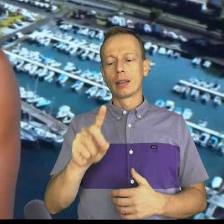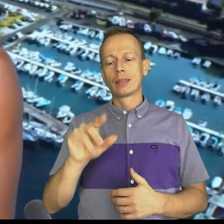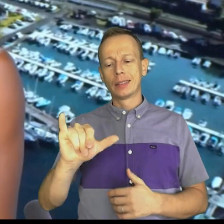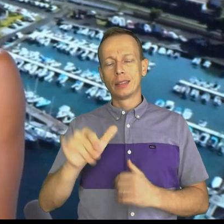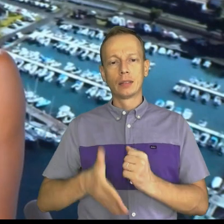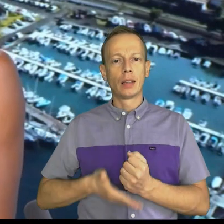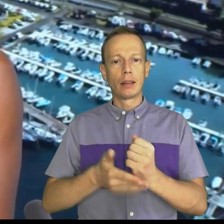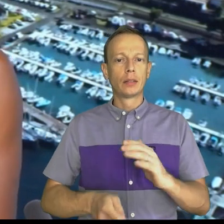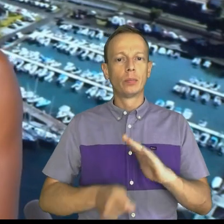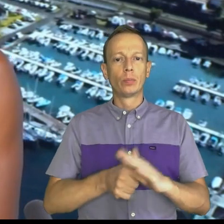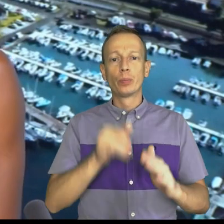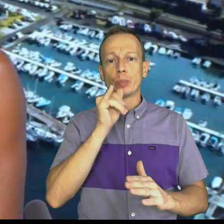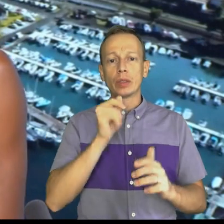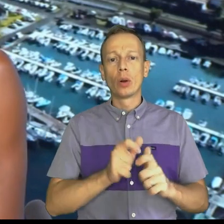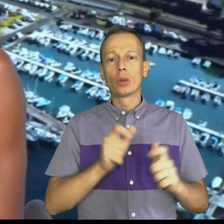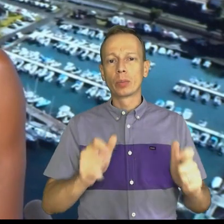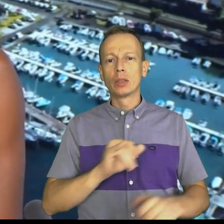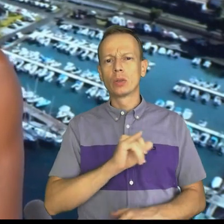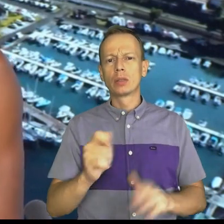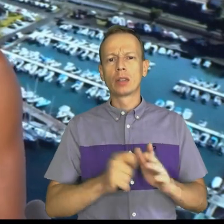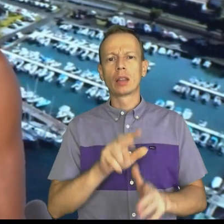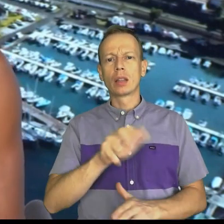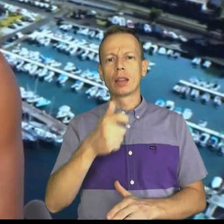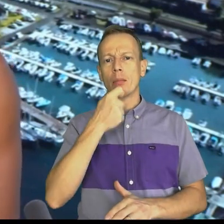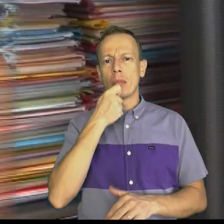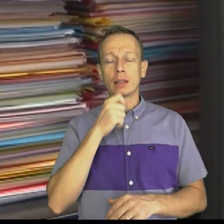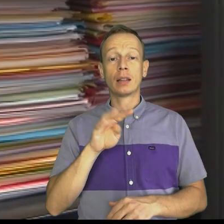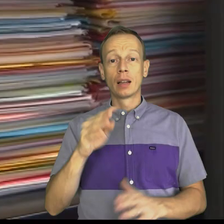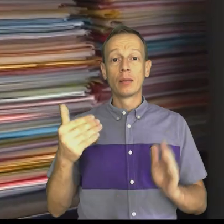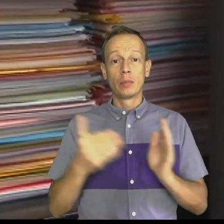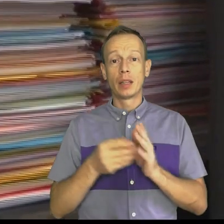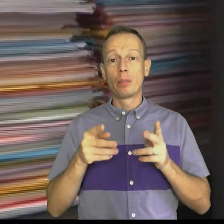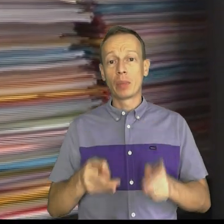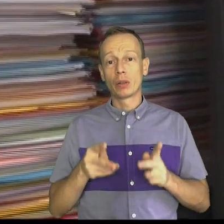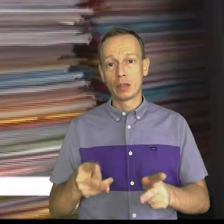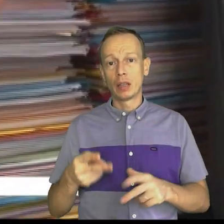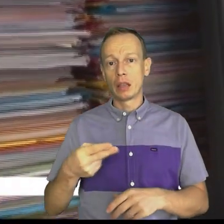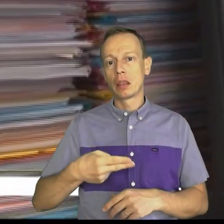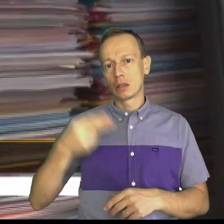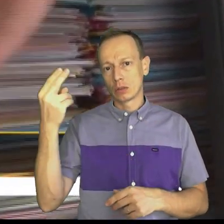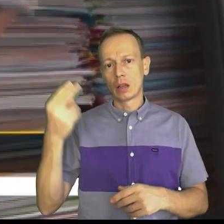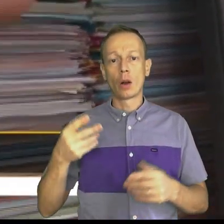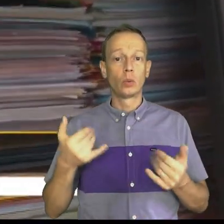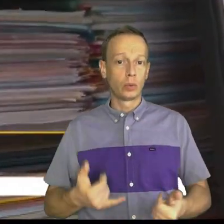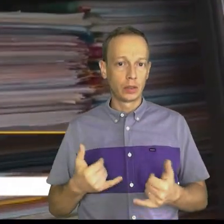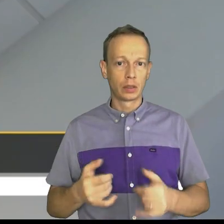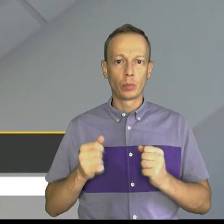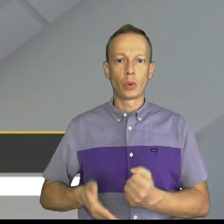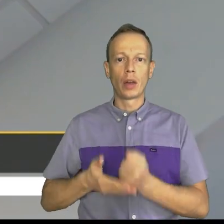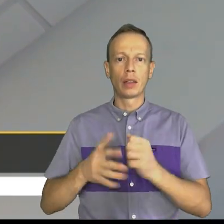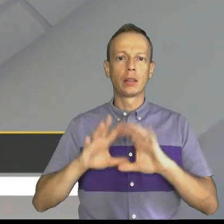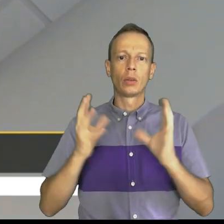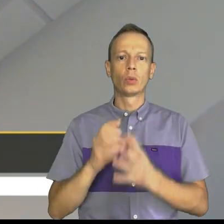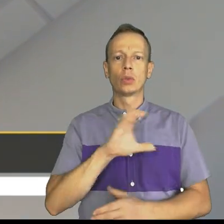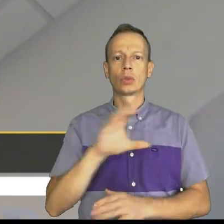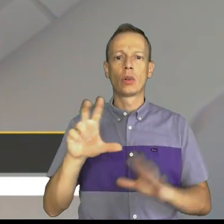coup de pouce, à présent, de l'addition aux petites entreprises, jusqu'au 31 mars, 4 000 patentés au National et aux Fénois peuvent